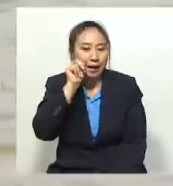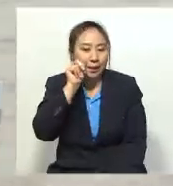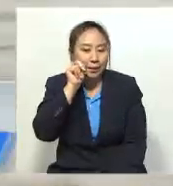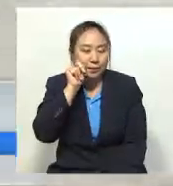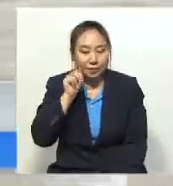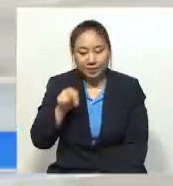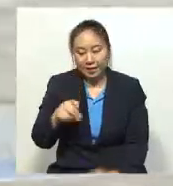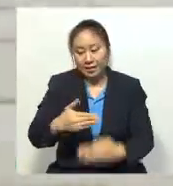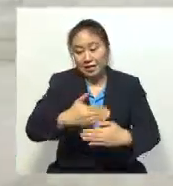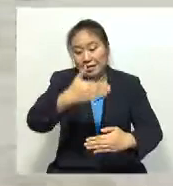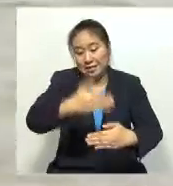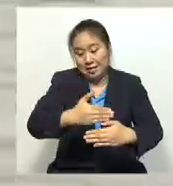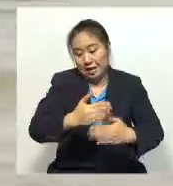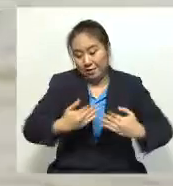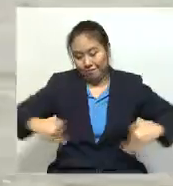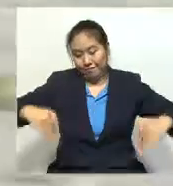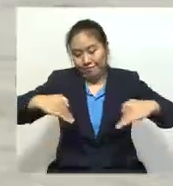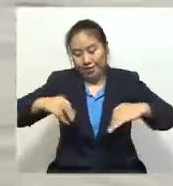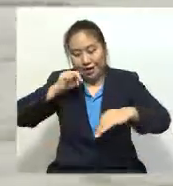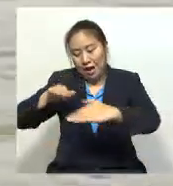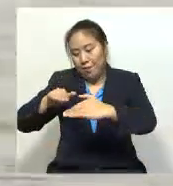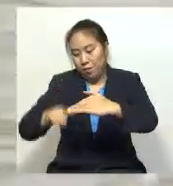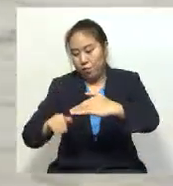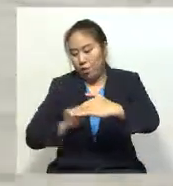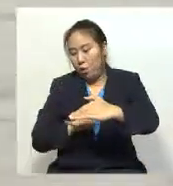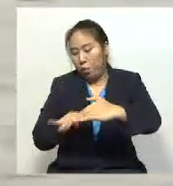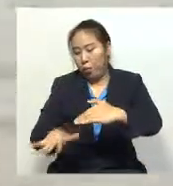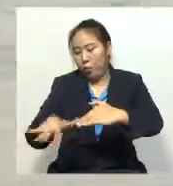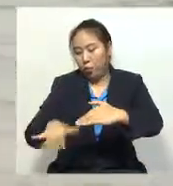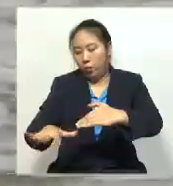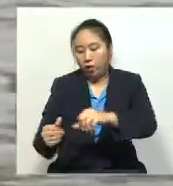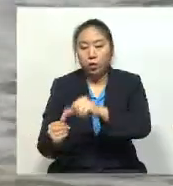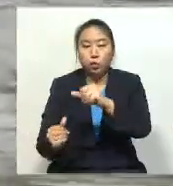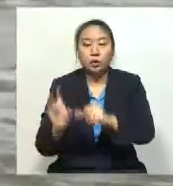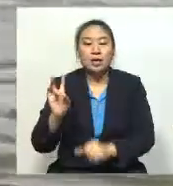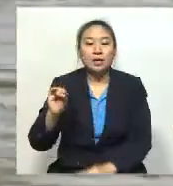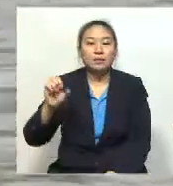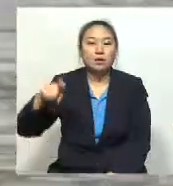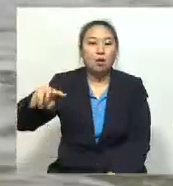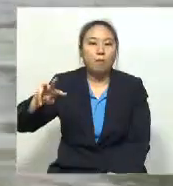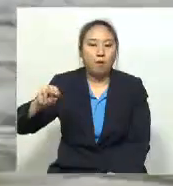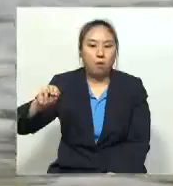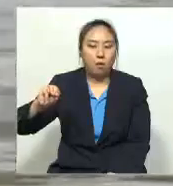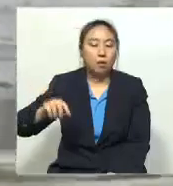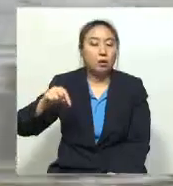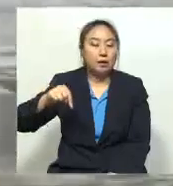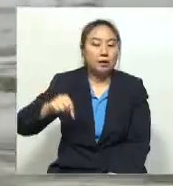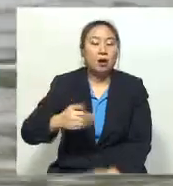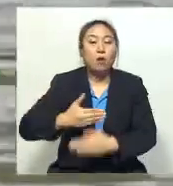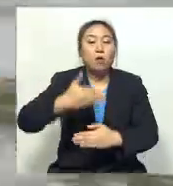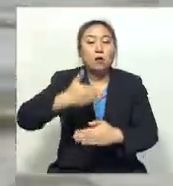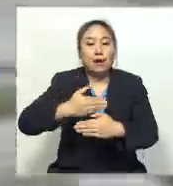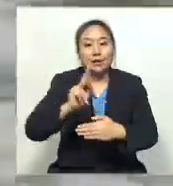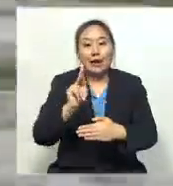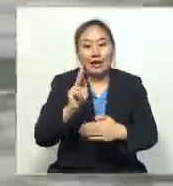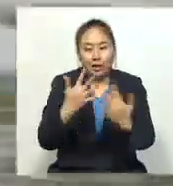ามสปินเวย์ของเขื่อนในขณะนี้มีความสูงอยู่ที่ระดับประมาณ70เซนติเมตรค่ะระดับน้ำที่บริเวณสปินเวย์เขื่อนแก่งกระจาน